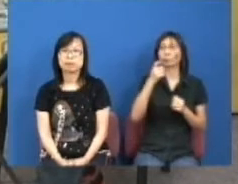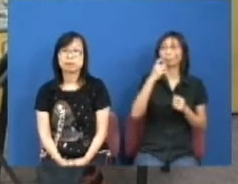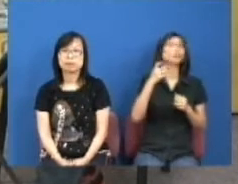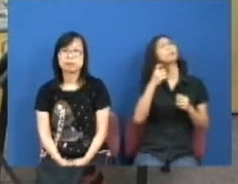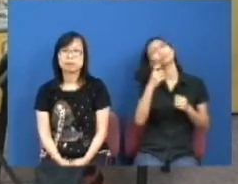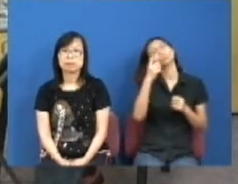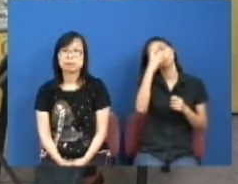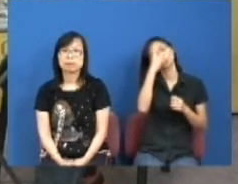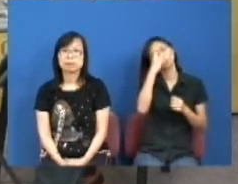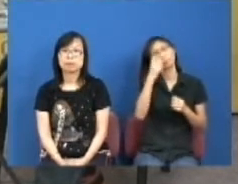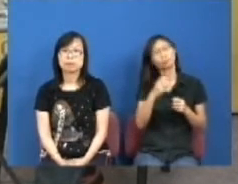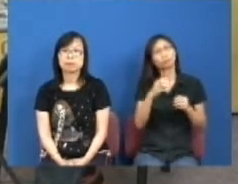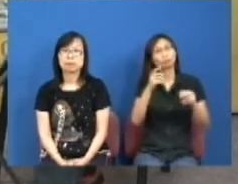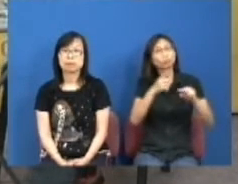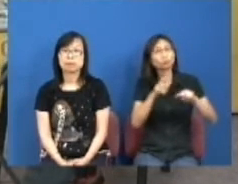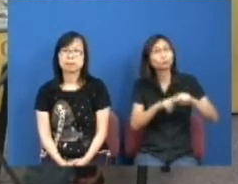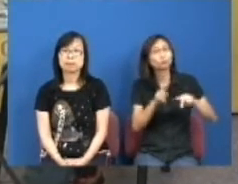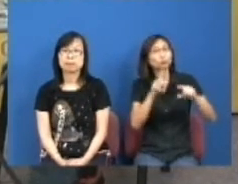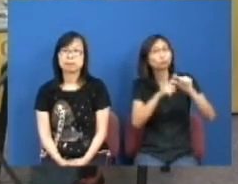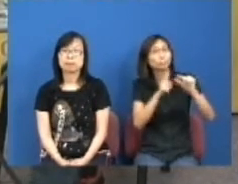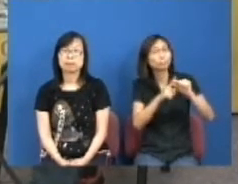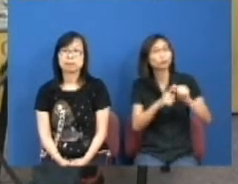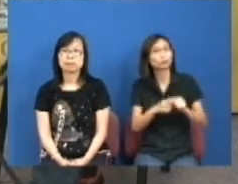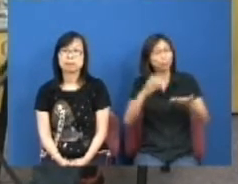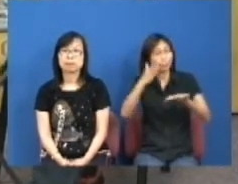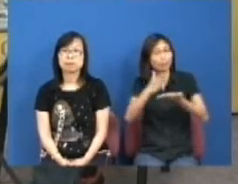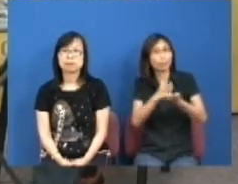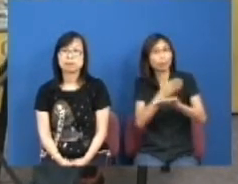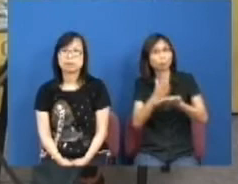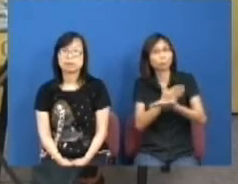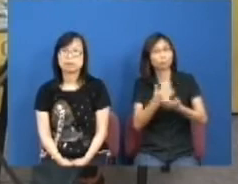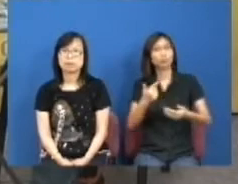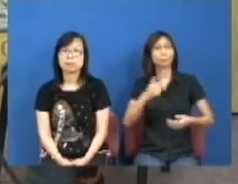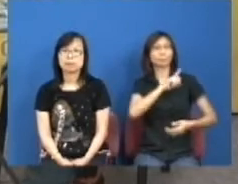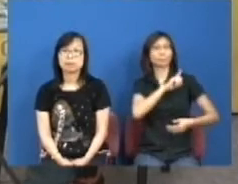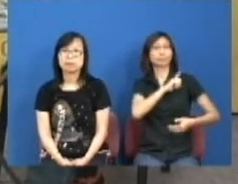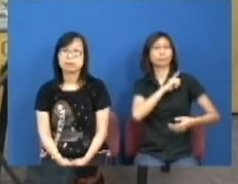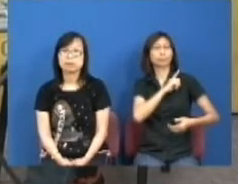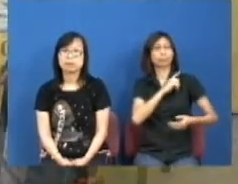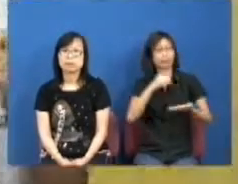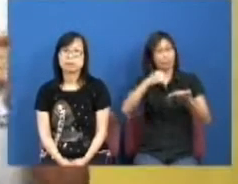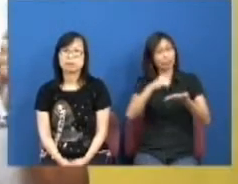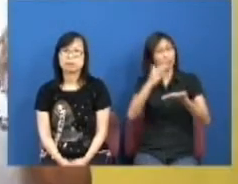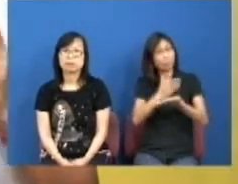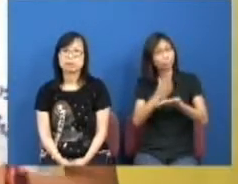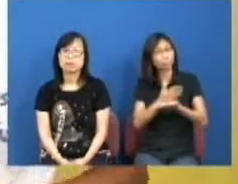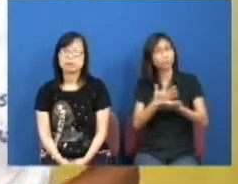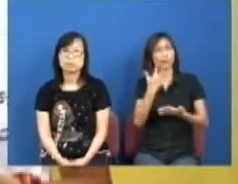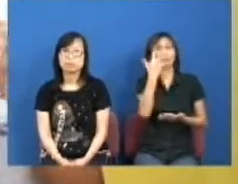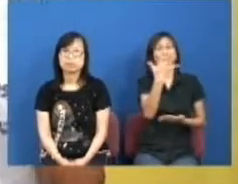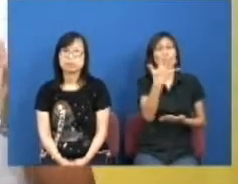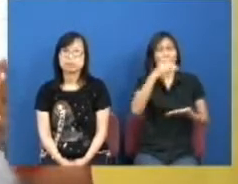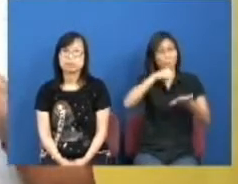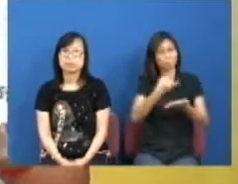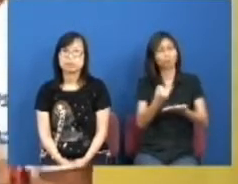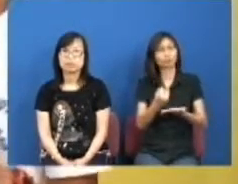很榮耀自己能夠在這個基準試裡面我拿到五分最高成績的。這